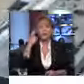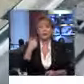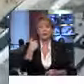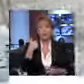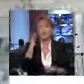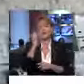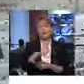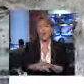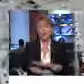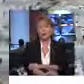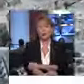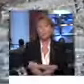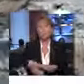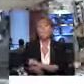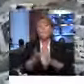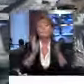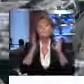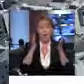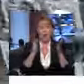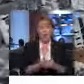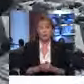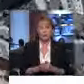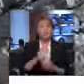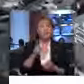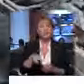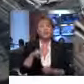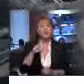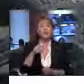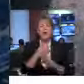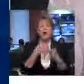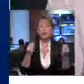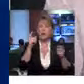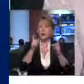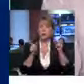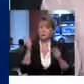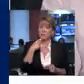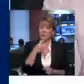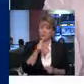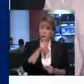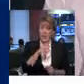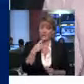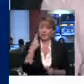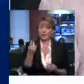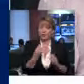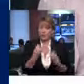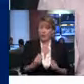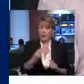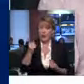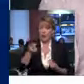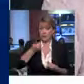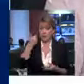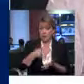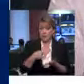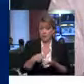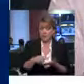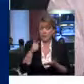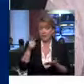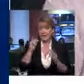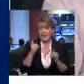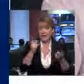מאוד על התודעה. יש לנו אלפי אנשים. אבל מילה טובה לכחלון אתה יכול לתת על מחיר למשתכן, שאולי כן משנה